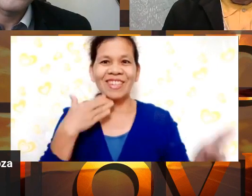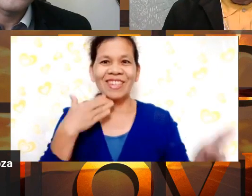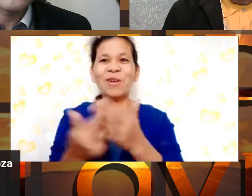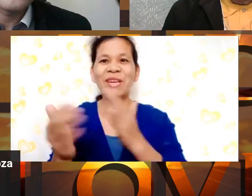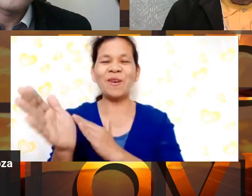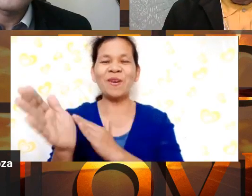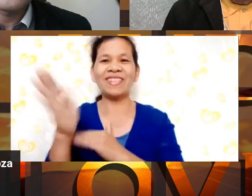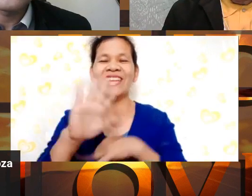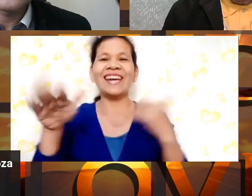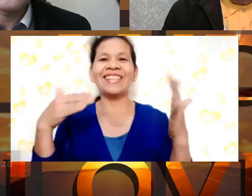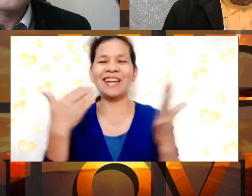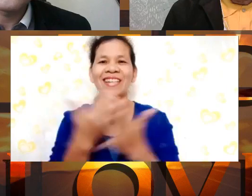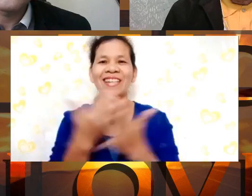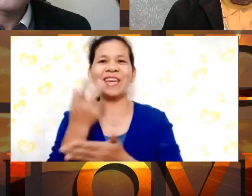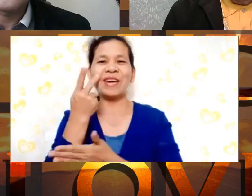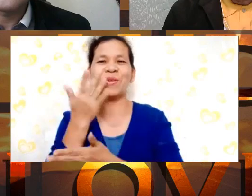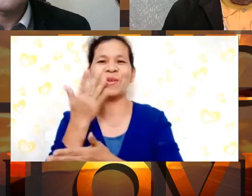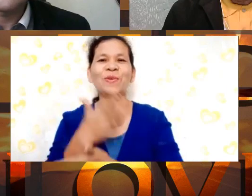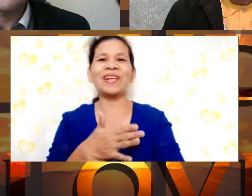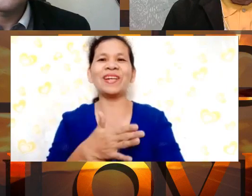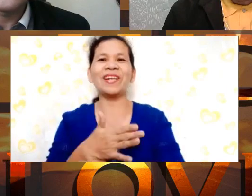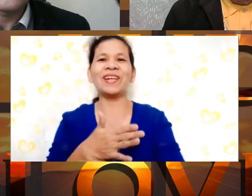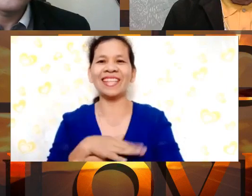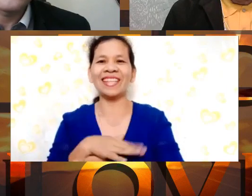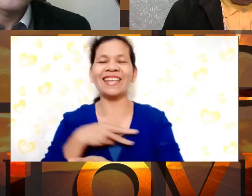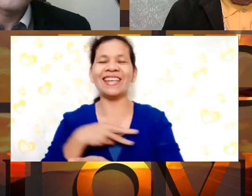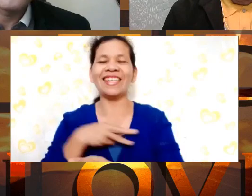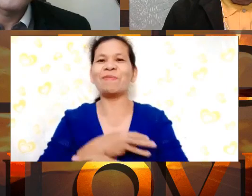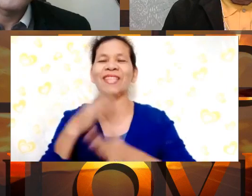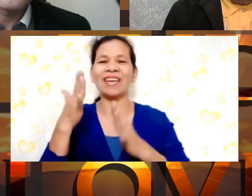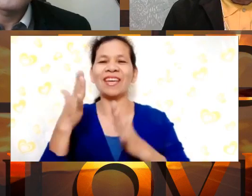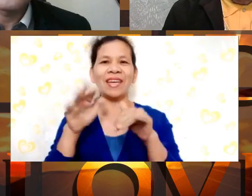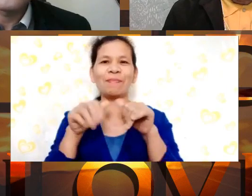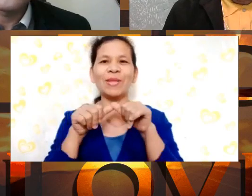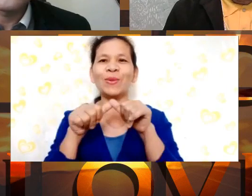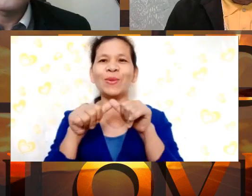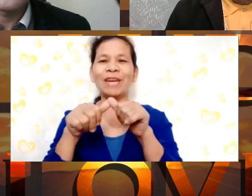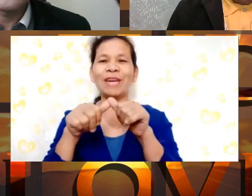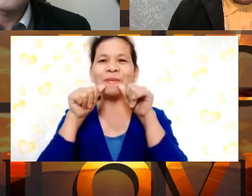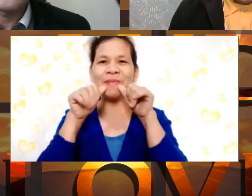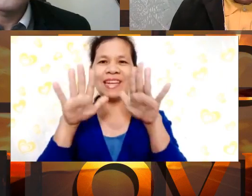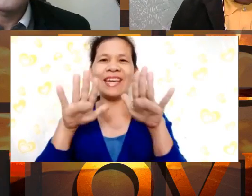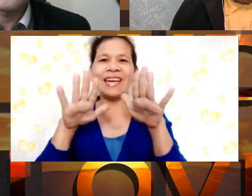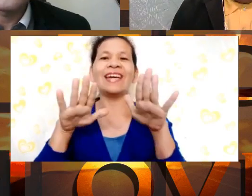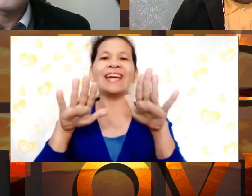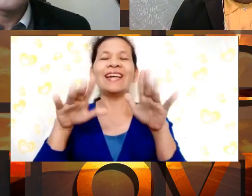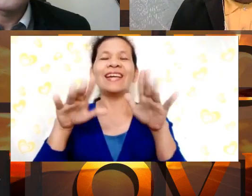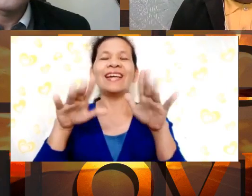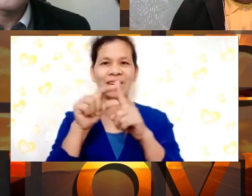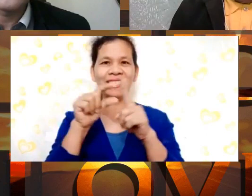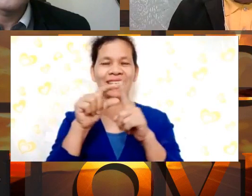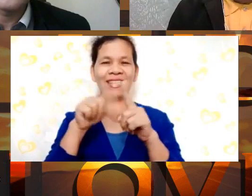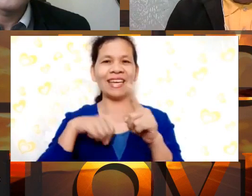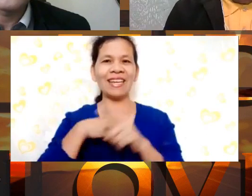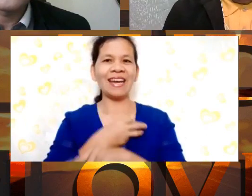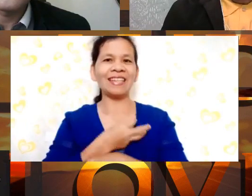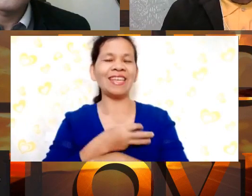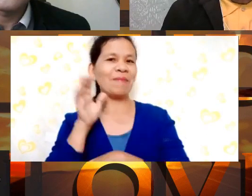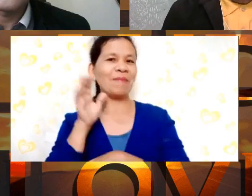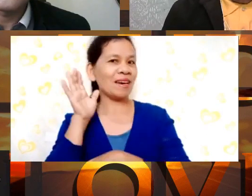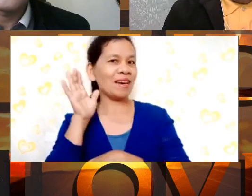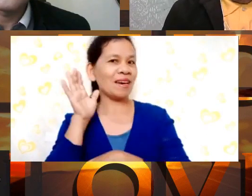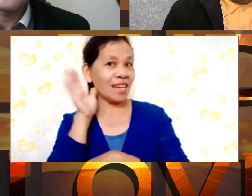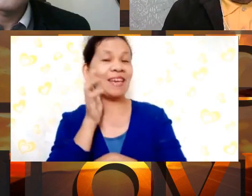Good morning po sa lahat ng ating viewer at sana po tayo ay patuloy na mapagpala ng mga salita na